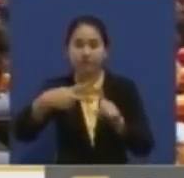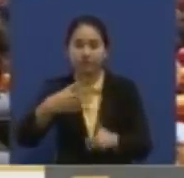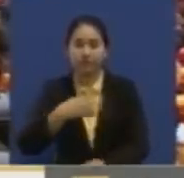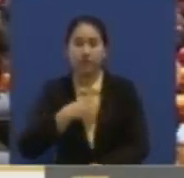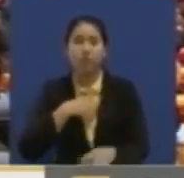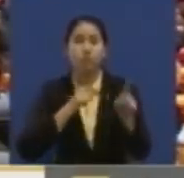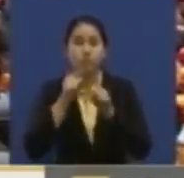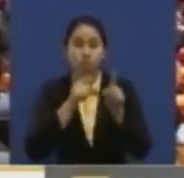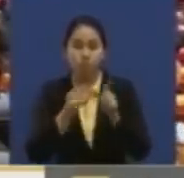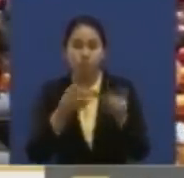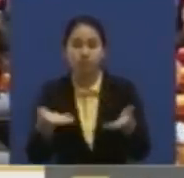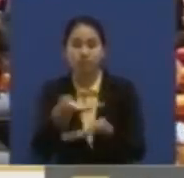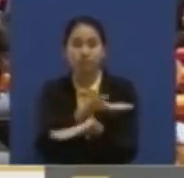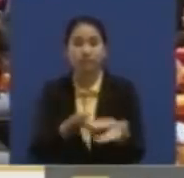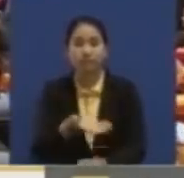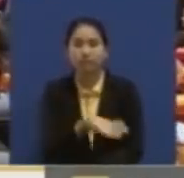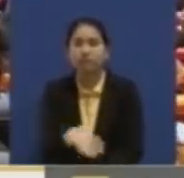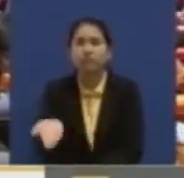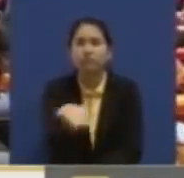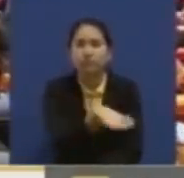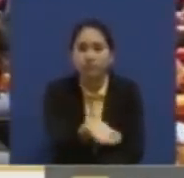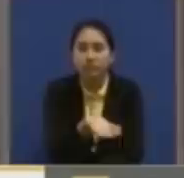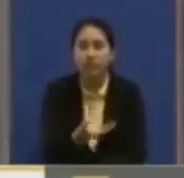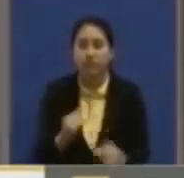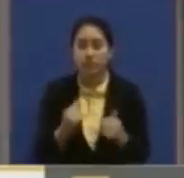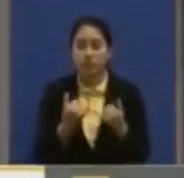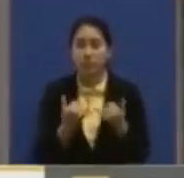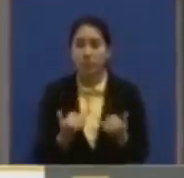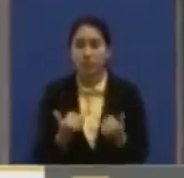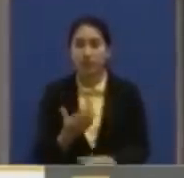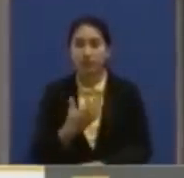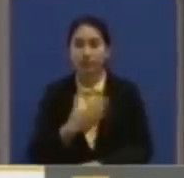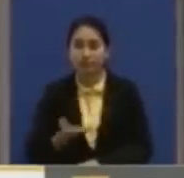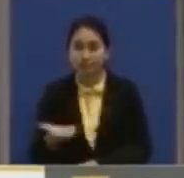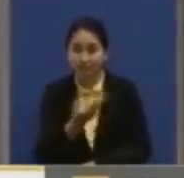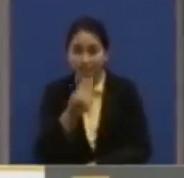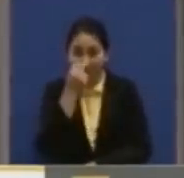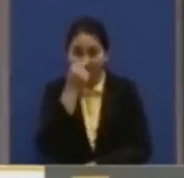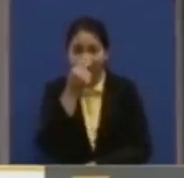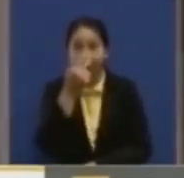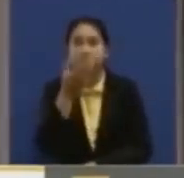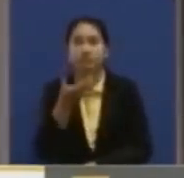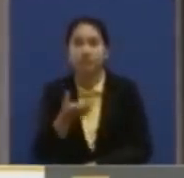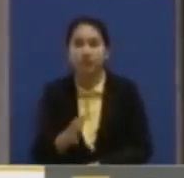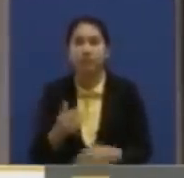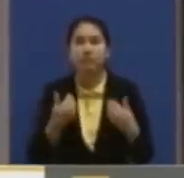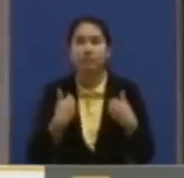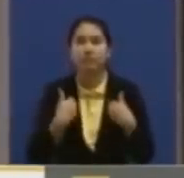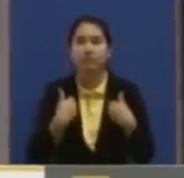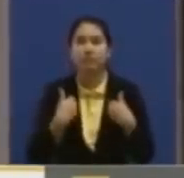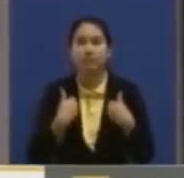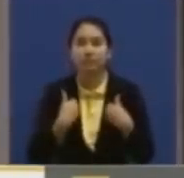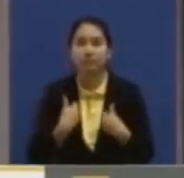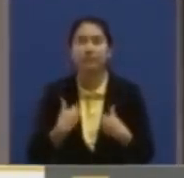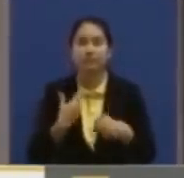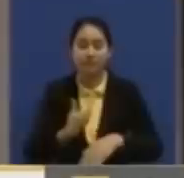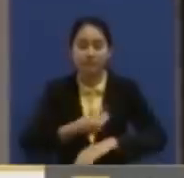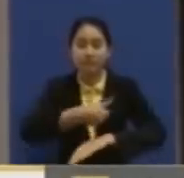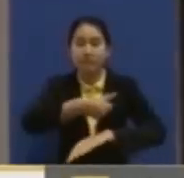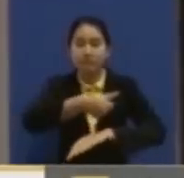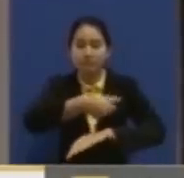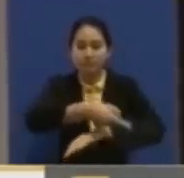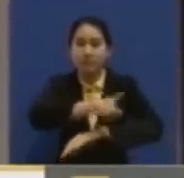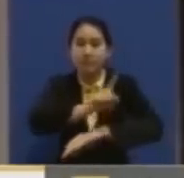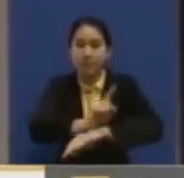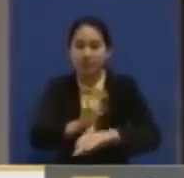แล้วก็เพื่อนสมาชิกนะคะว่าวันนี้นะคะเราได้เห็นแล้วว่ามีรายชื่อของรองประธานสภาคนที่1แคนดิเดตมี